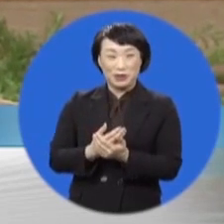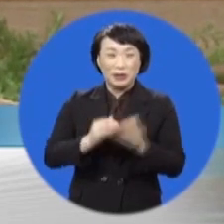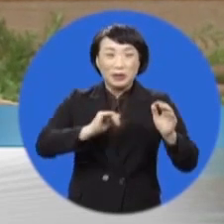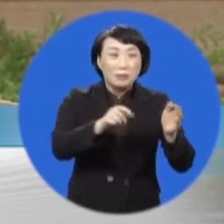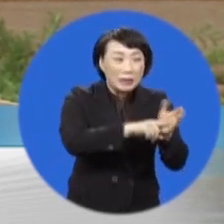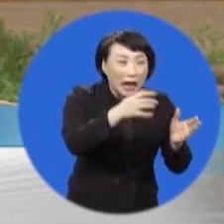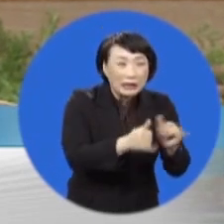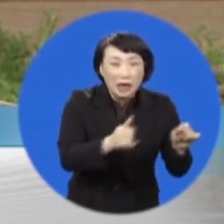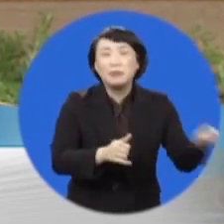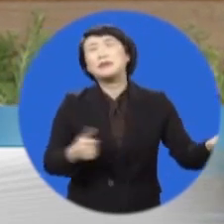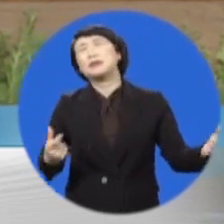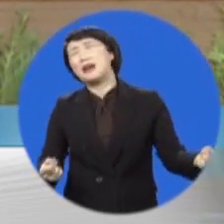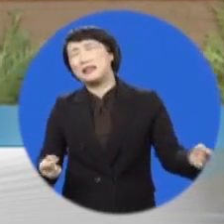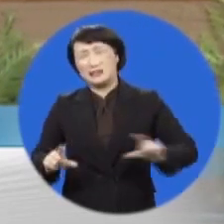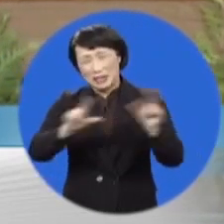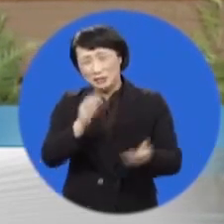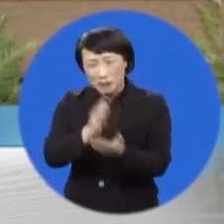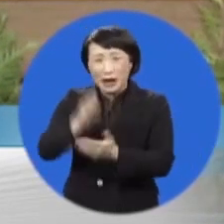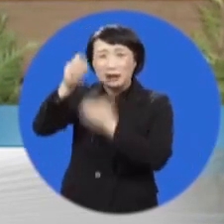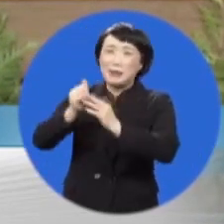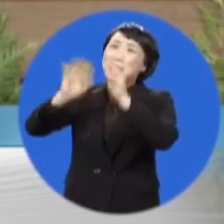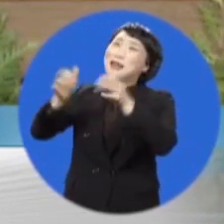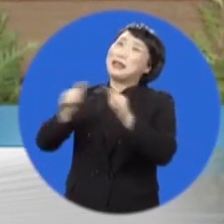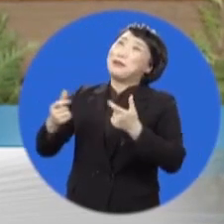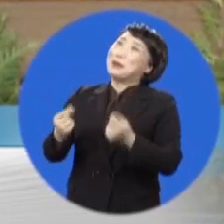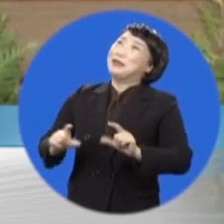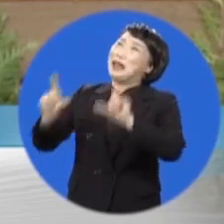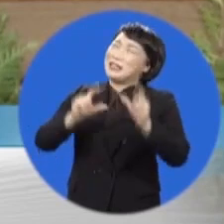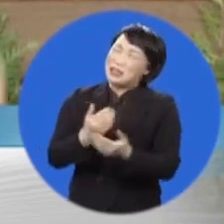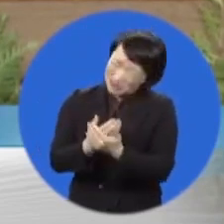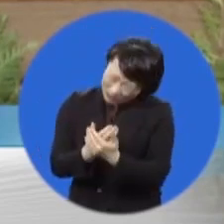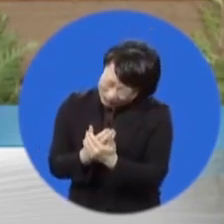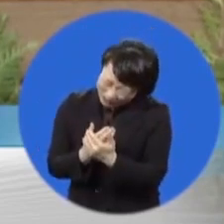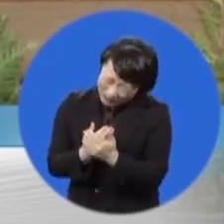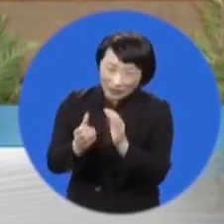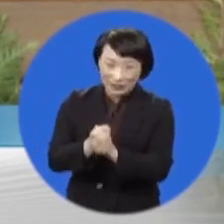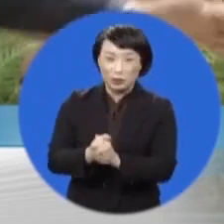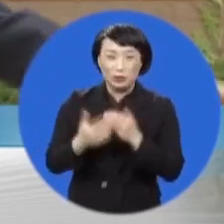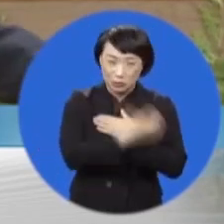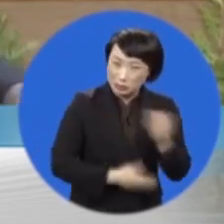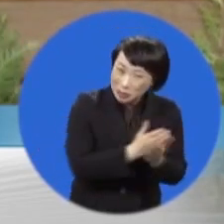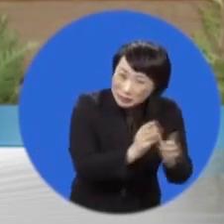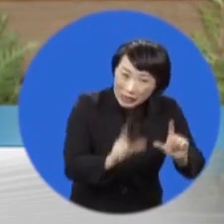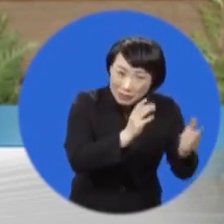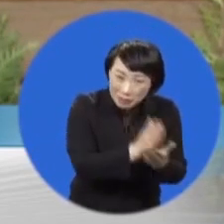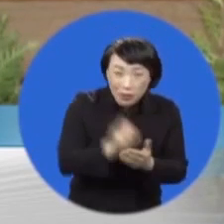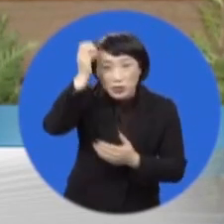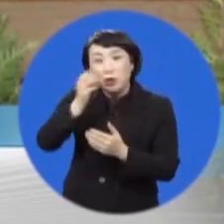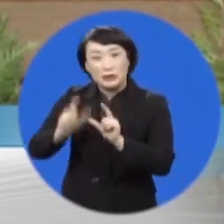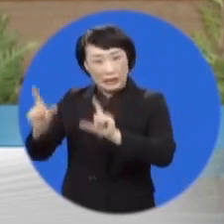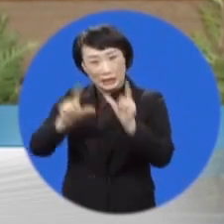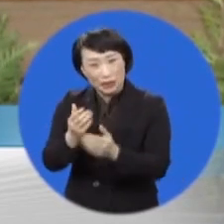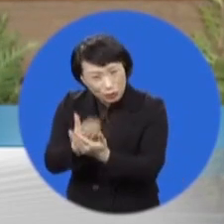사람처럼 살지 않게 하시고 하나님의 나 사람처럼 살게 엄청 아 2골을 살게 않고 영적으로 살게